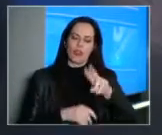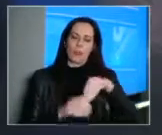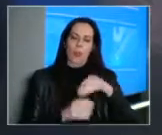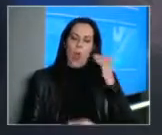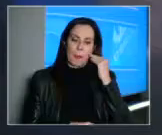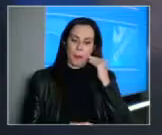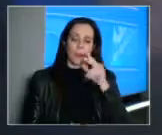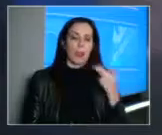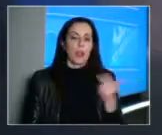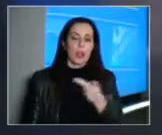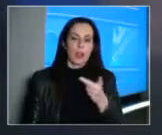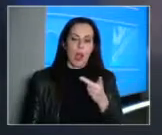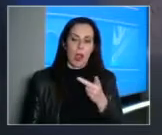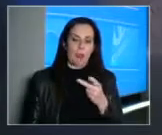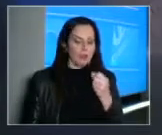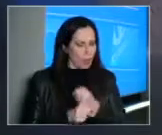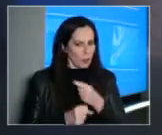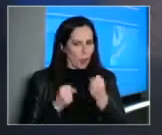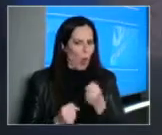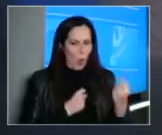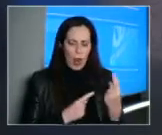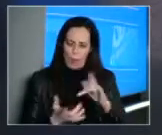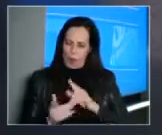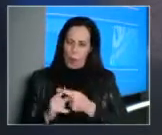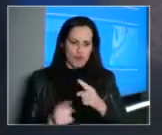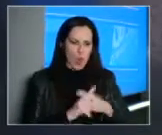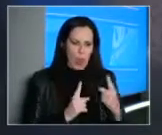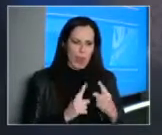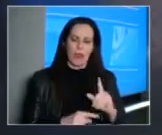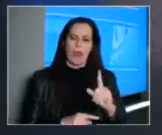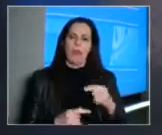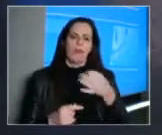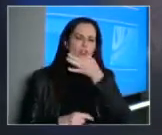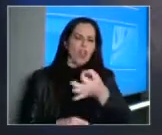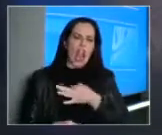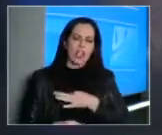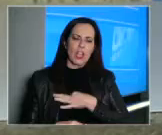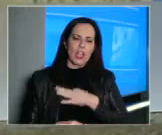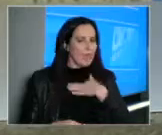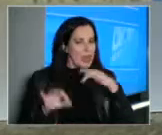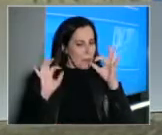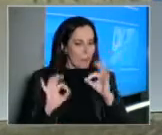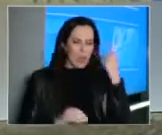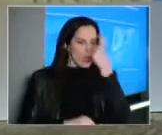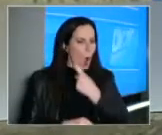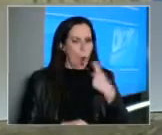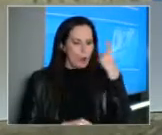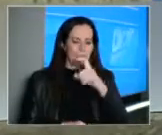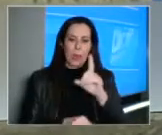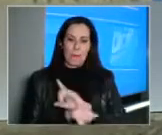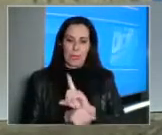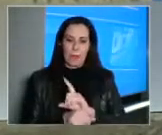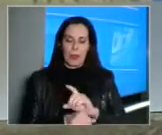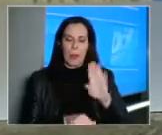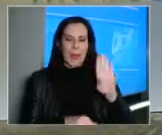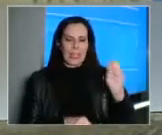הברית, ושניהם הלמו בה בכל הכוח, כל אחד מכיוון שונה. והשאלה שלי, ואני באמת תוהה בעניין הזה, כי בינתיים